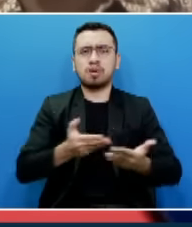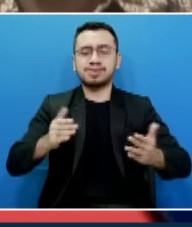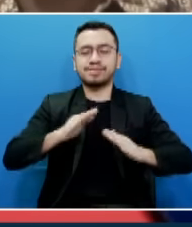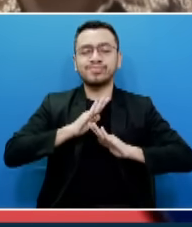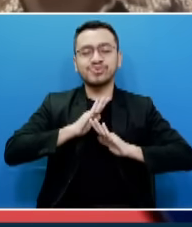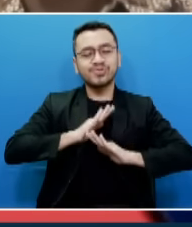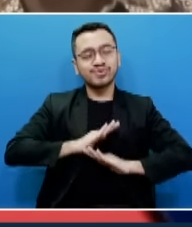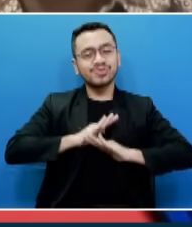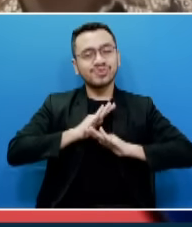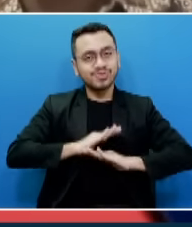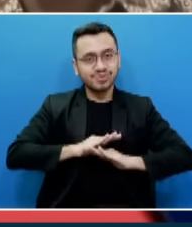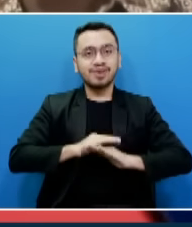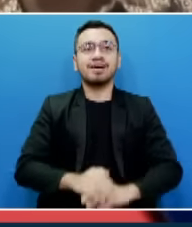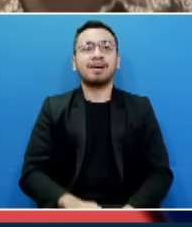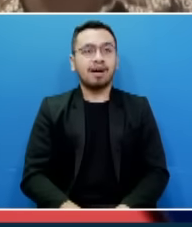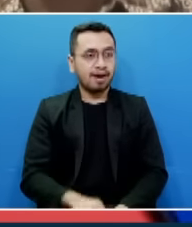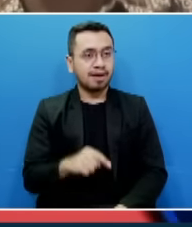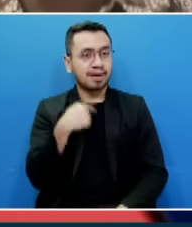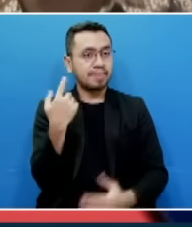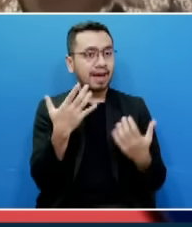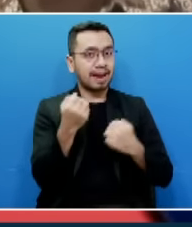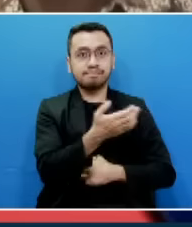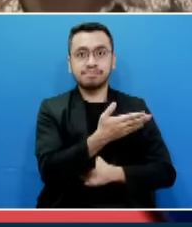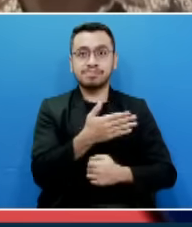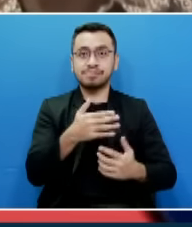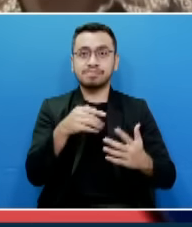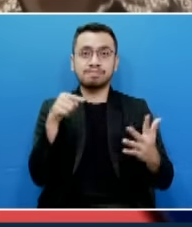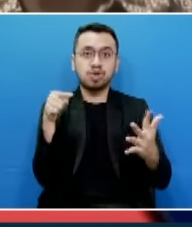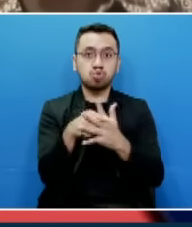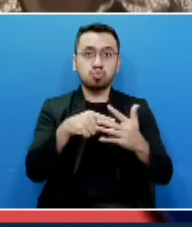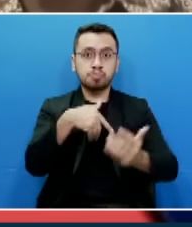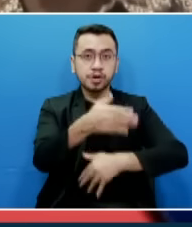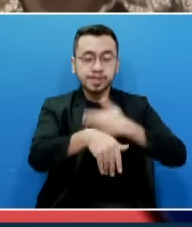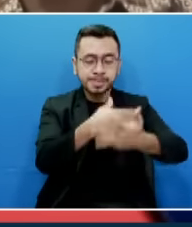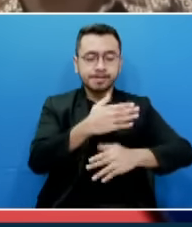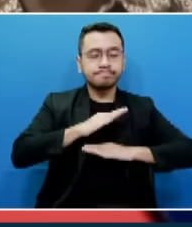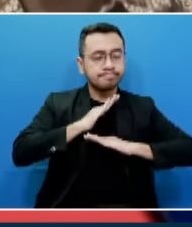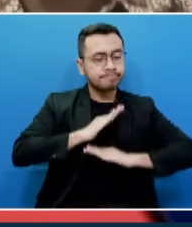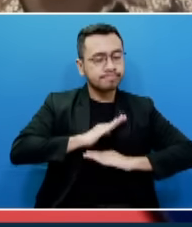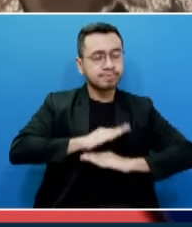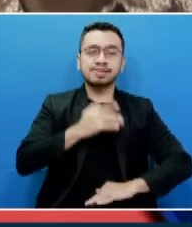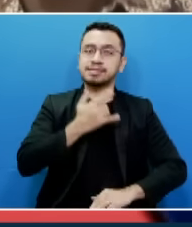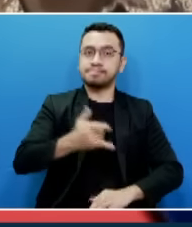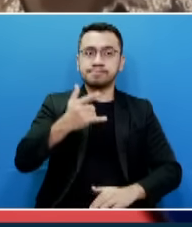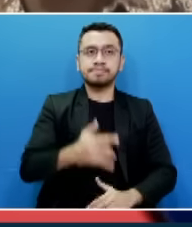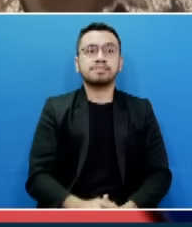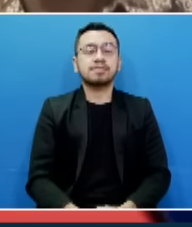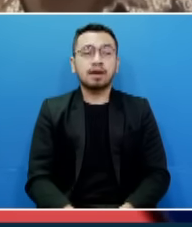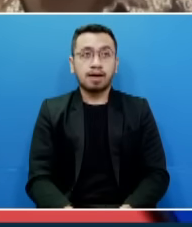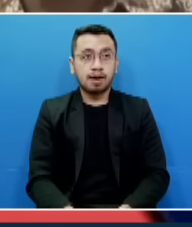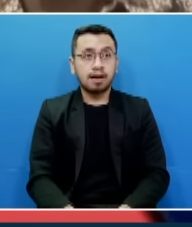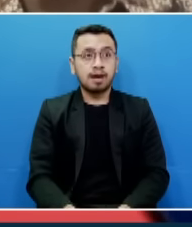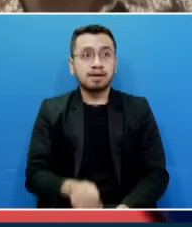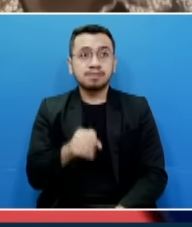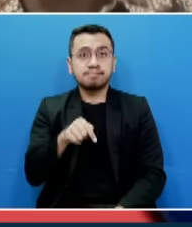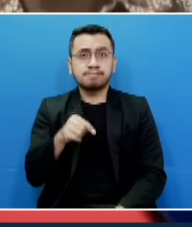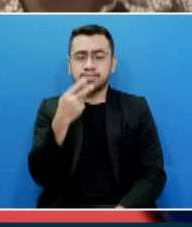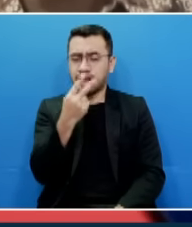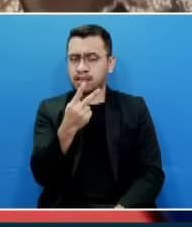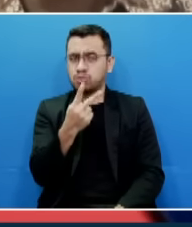harapannya ini akan tetap adem ya karena ee kalau kalau kita lihat ini kan juga ada yang e menganggap bahwa antara